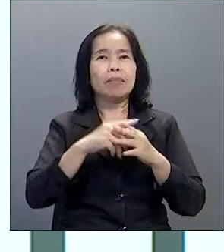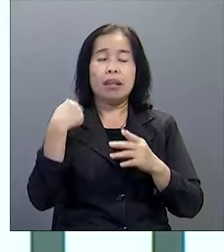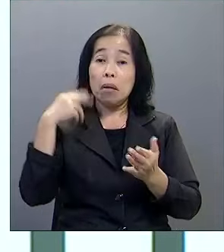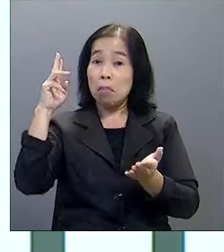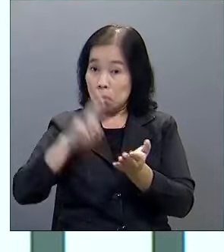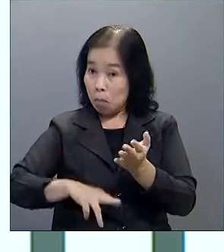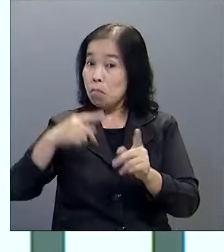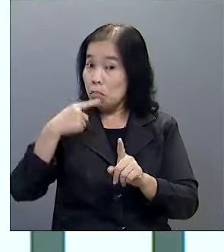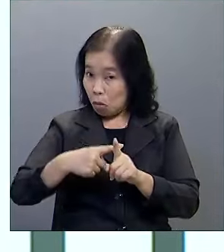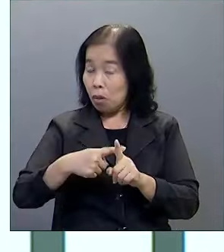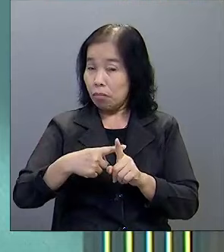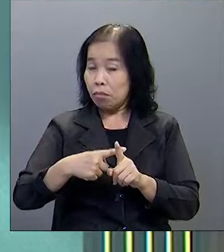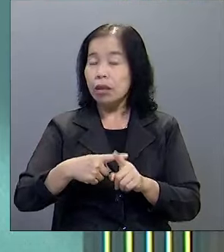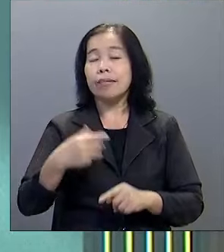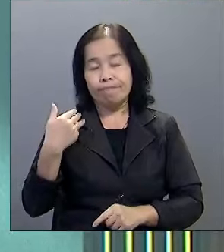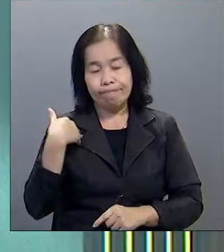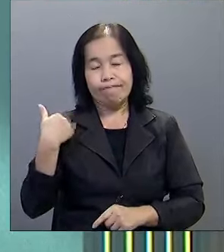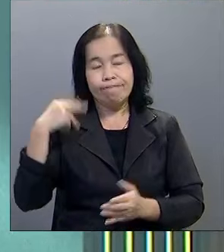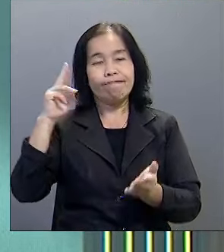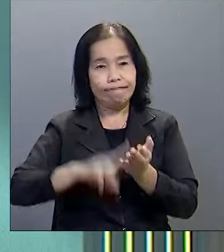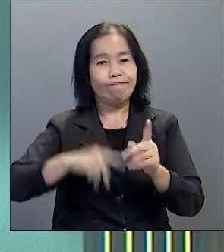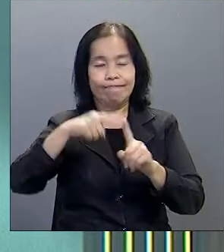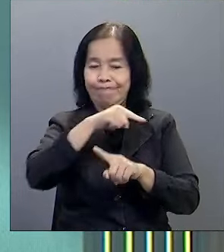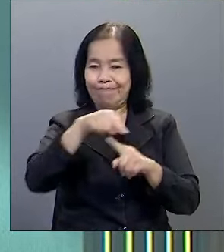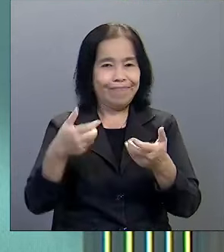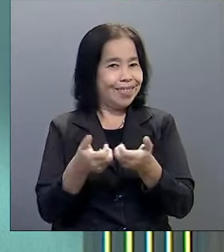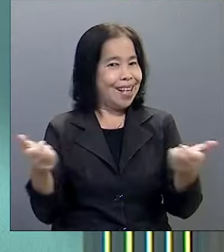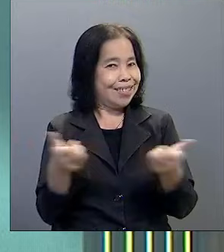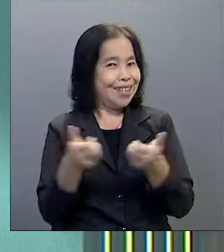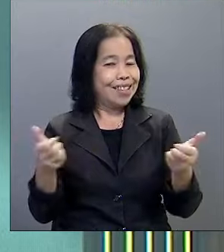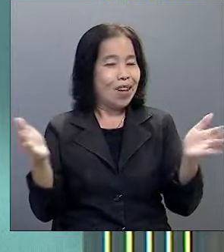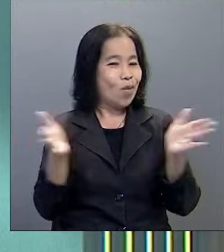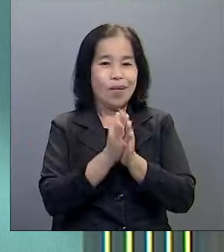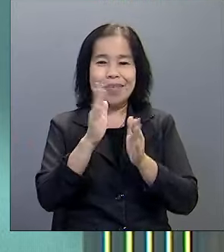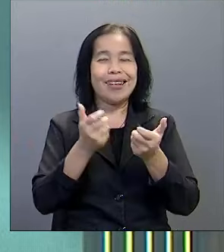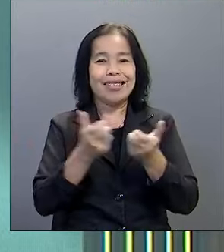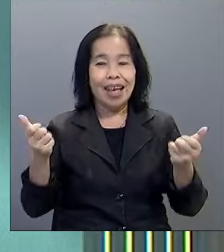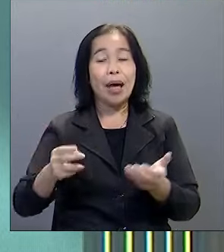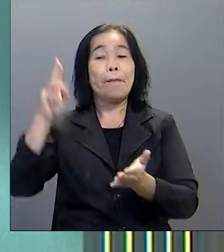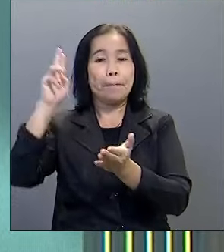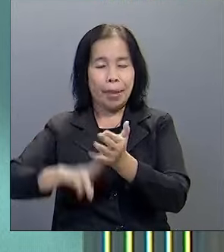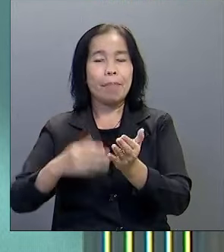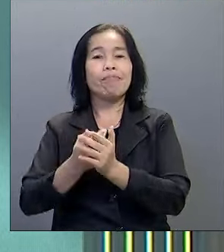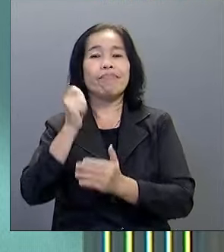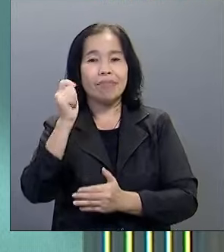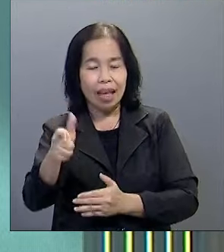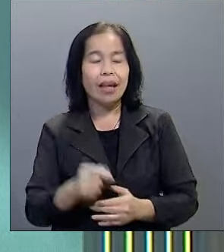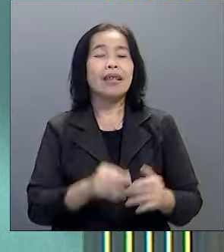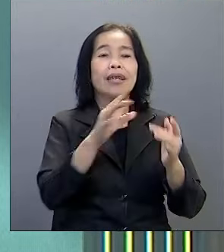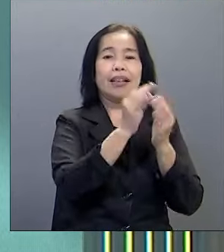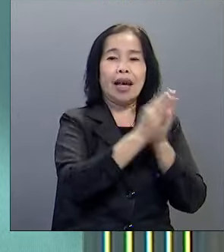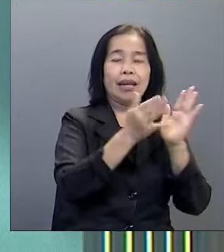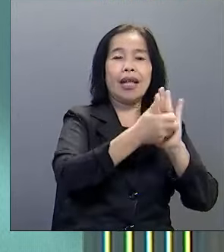ที่จะโนหนล figuring itแยกกันอันนี้ที่พูไปแแก Barnes , 1